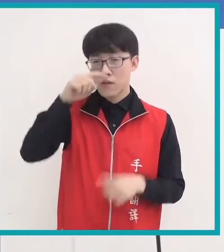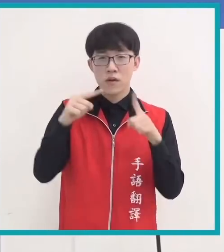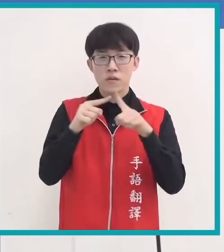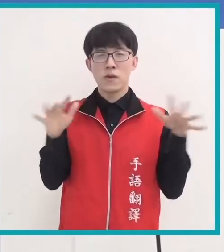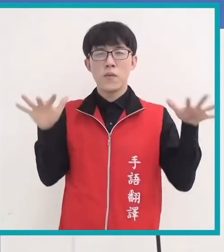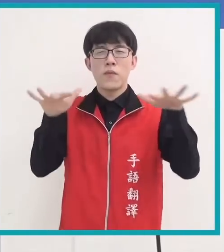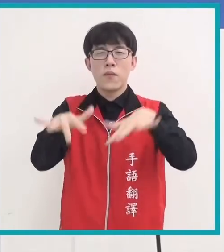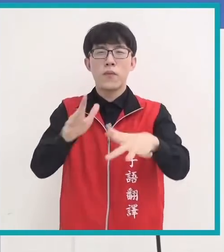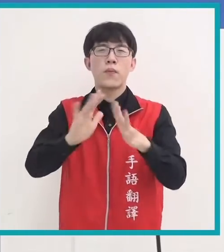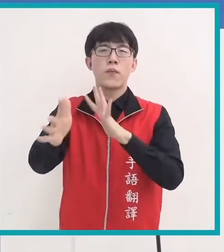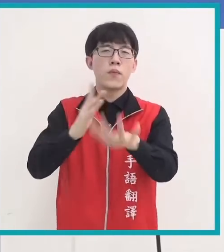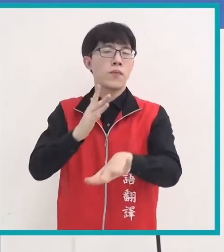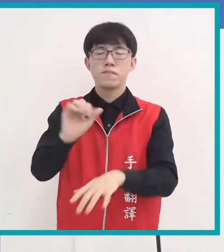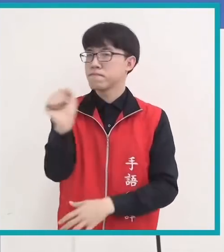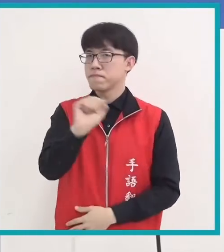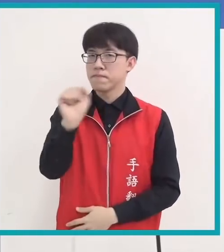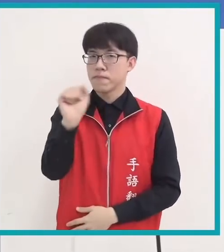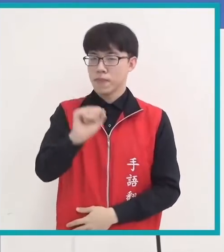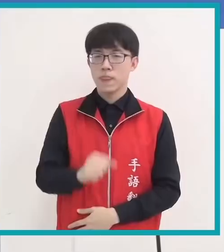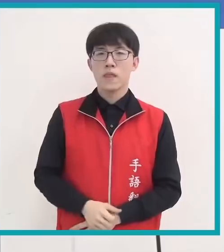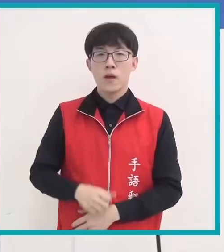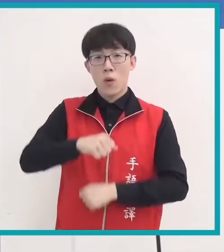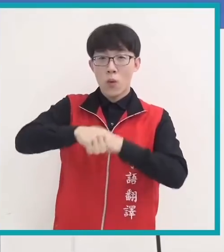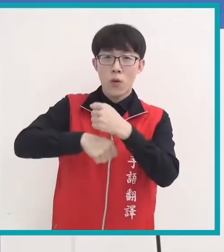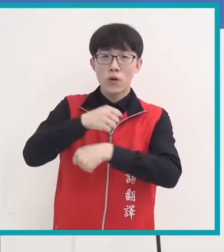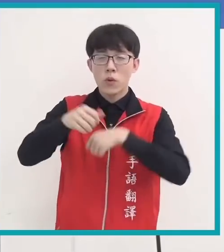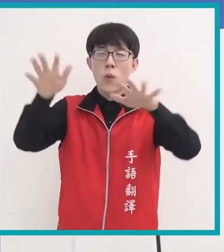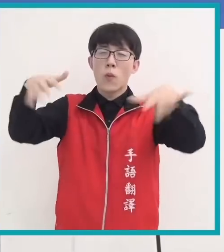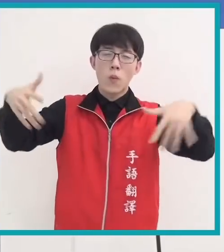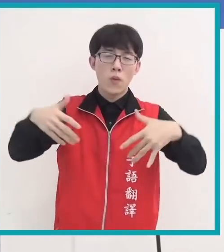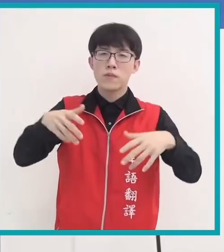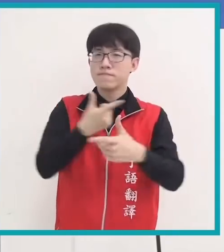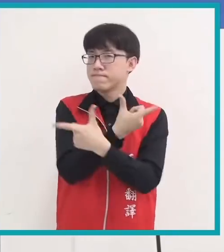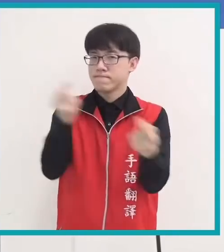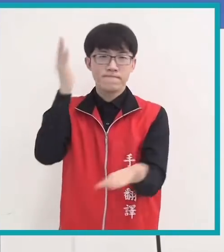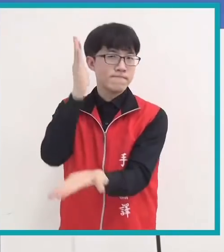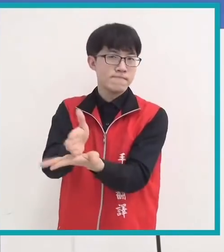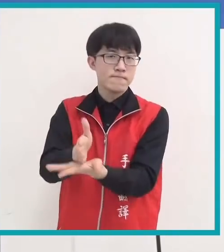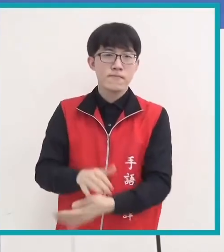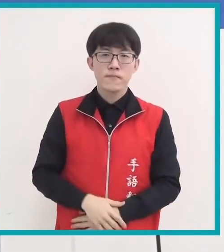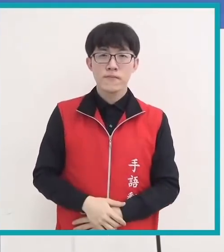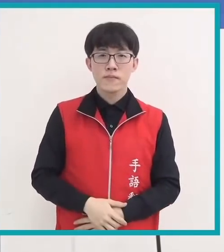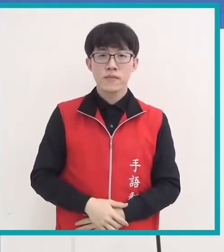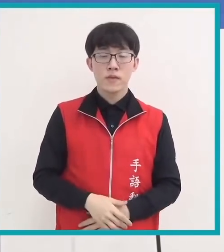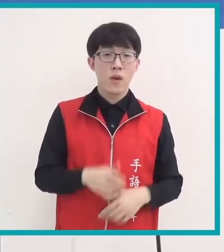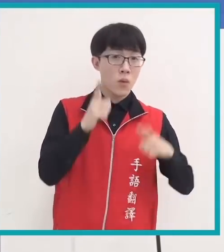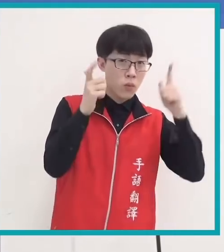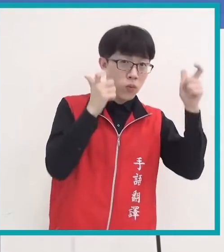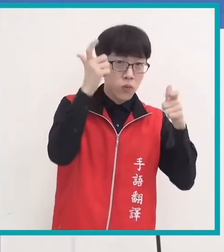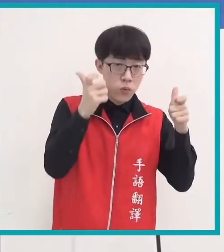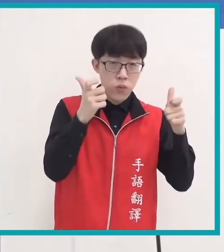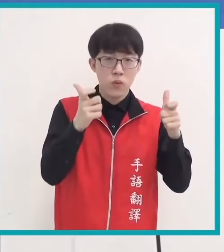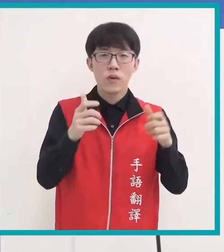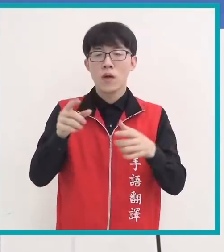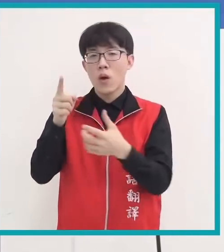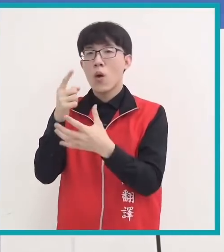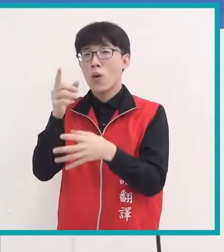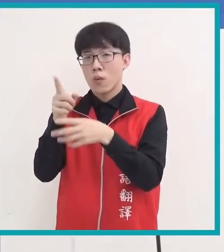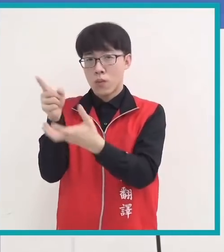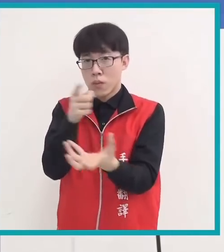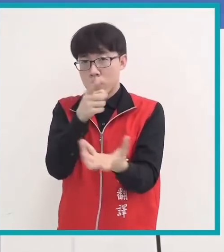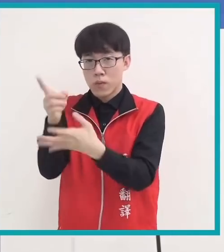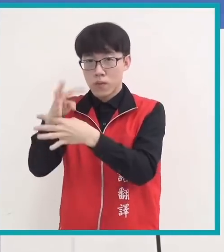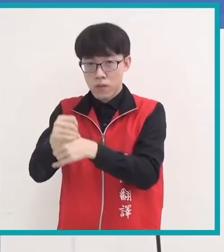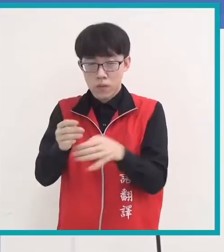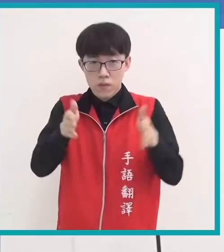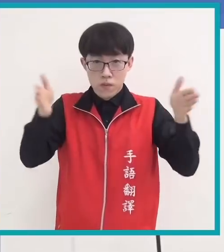动一律取消。另外，我们春节到元宵期间，那其他的人团社区的